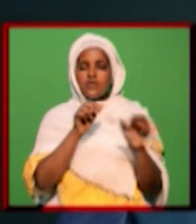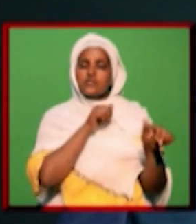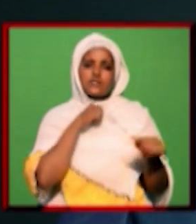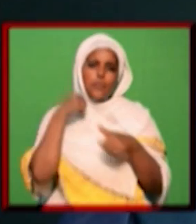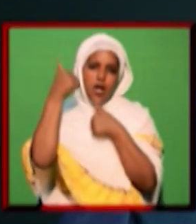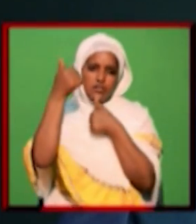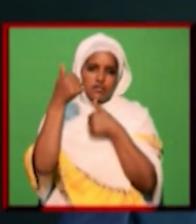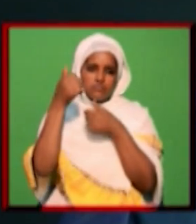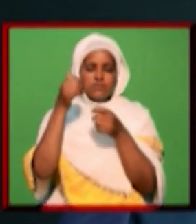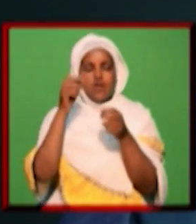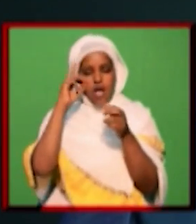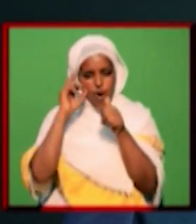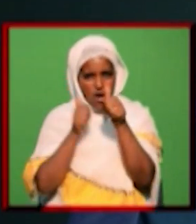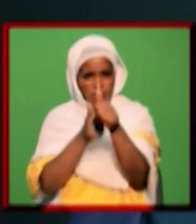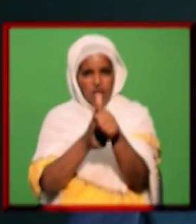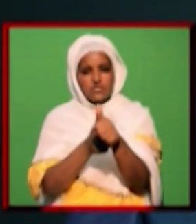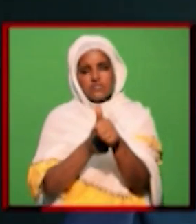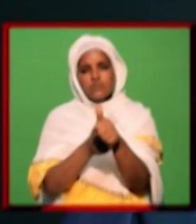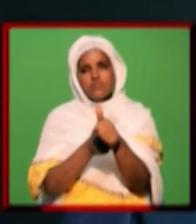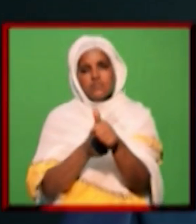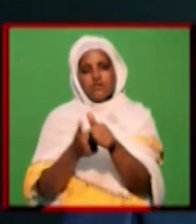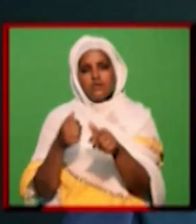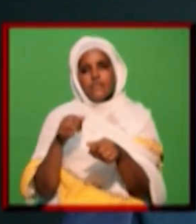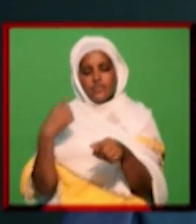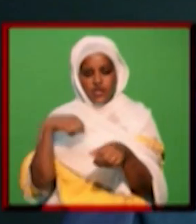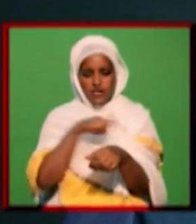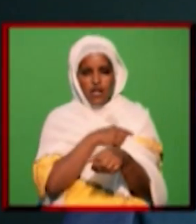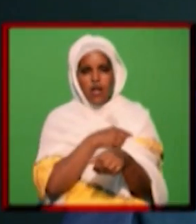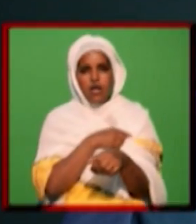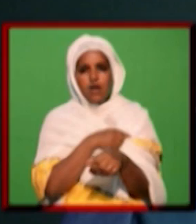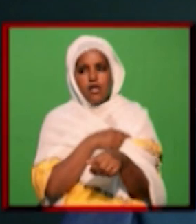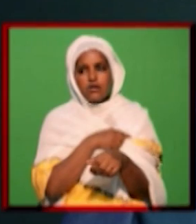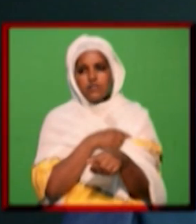ሰማዕታት ሐዋርያት ሁልጊዜ ንሕነሰ ለሐምም እኛ